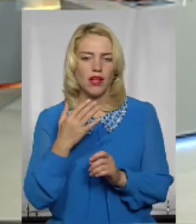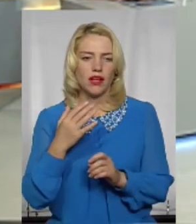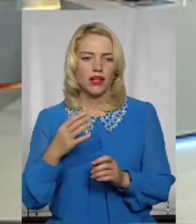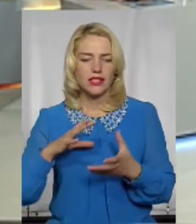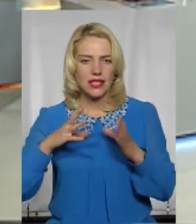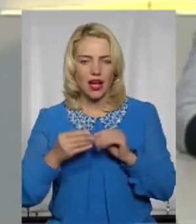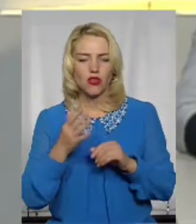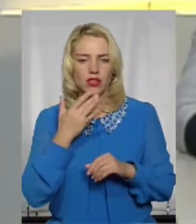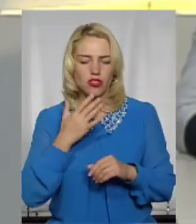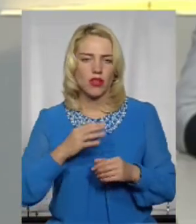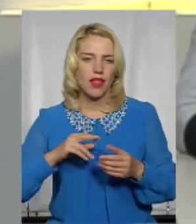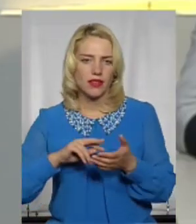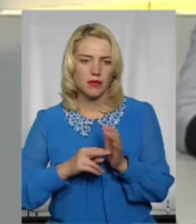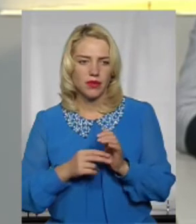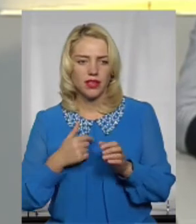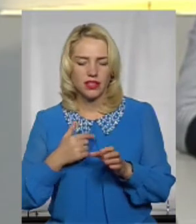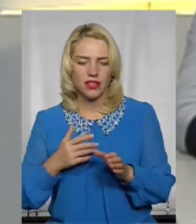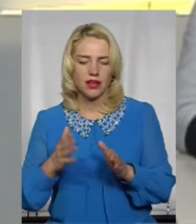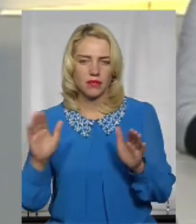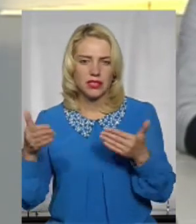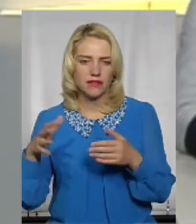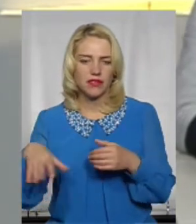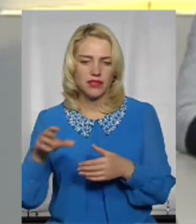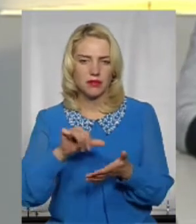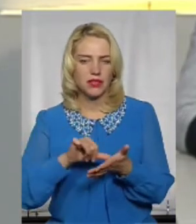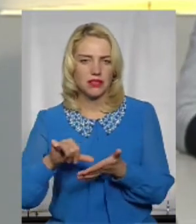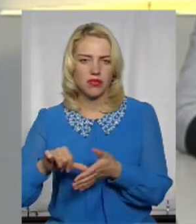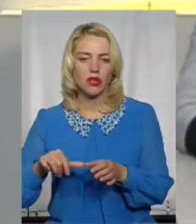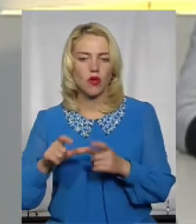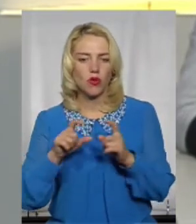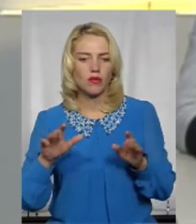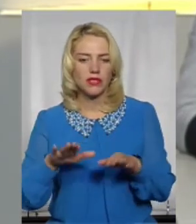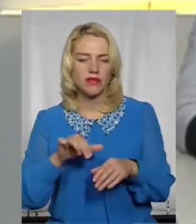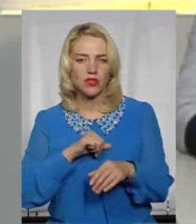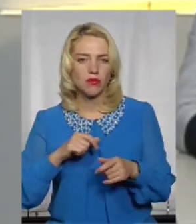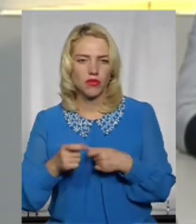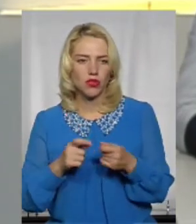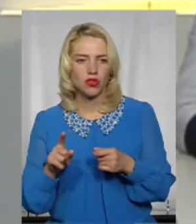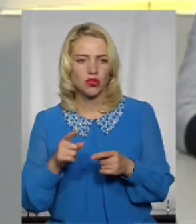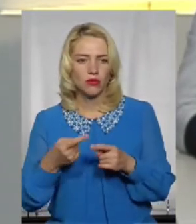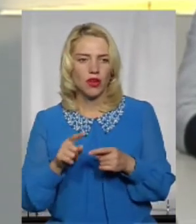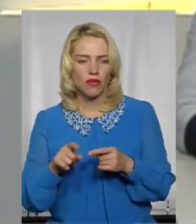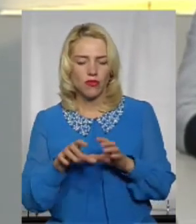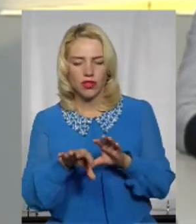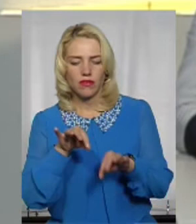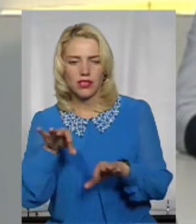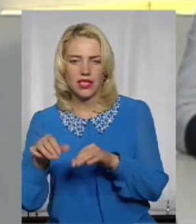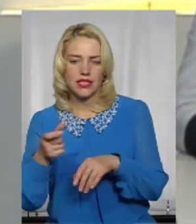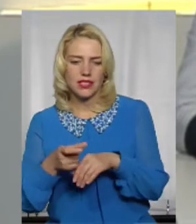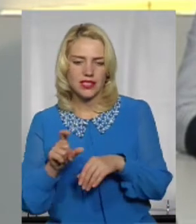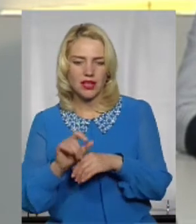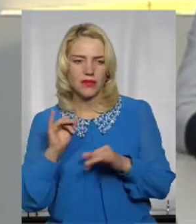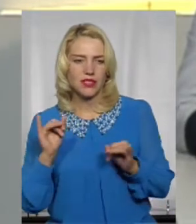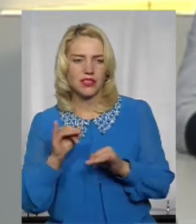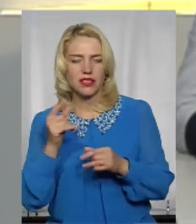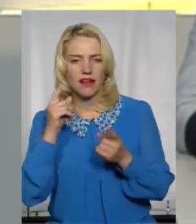Я закликала до цього і всіх представників органів місцевого самоврядування, щоб вони викристалізовували самі цікаві ідеї.